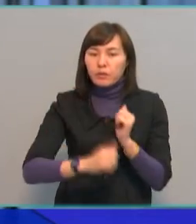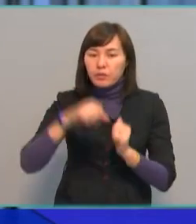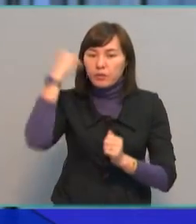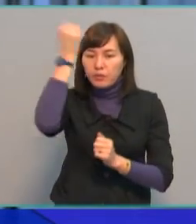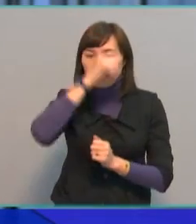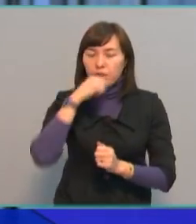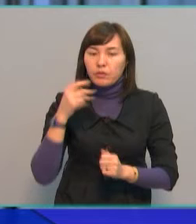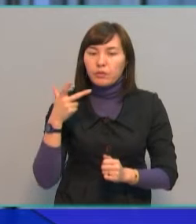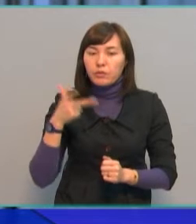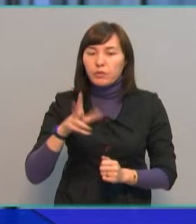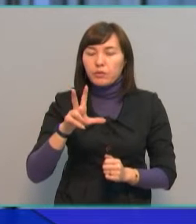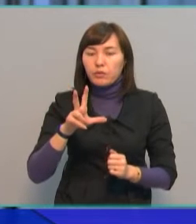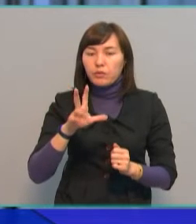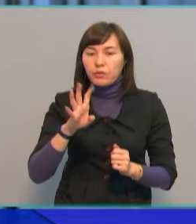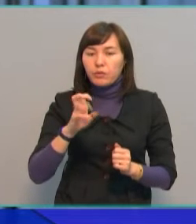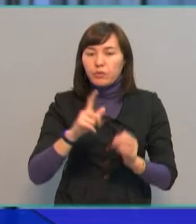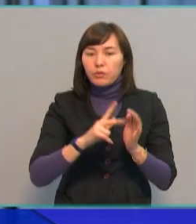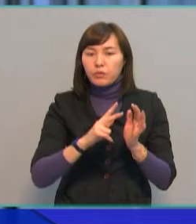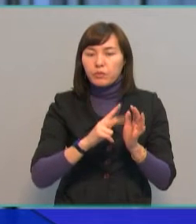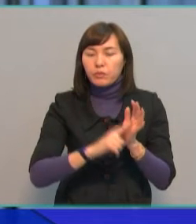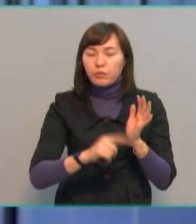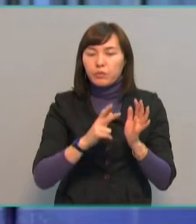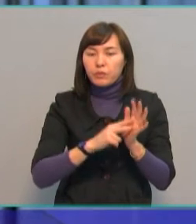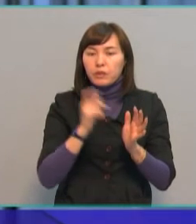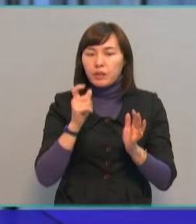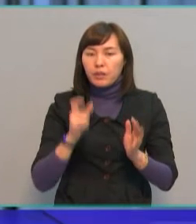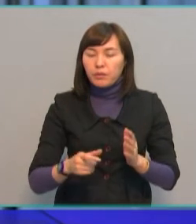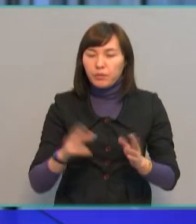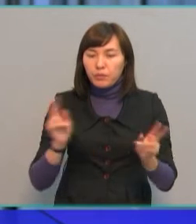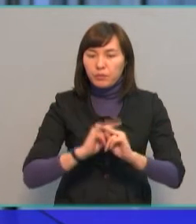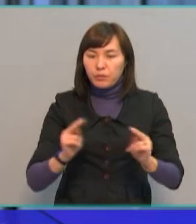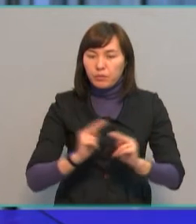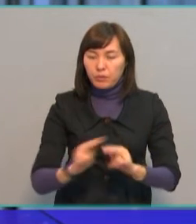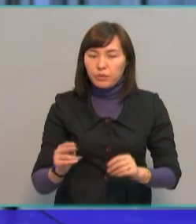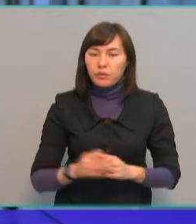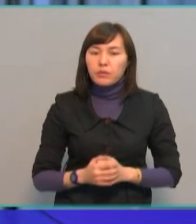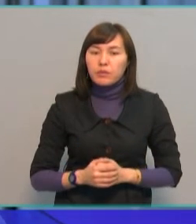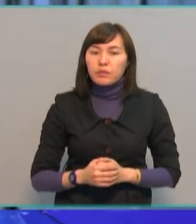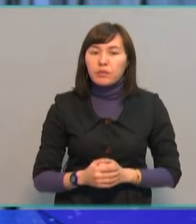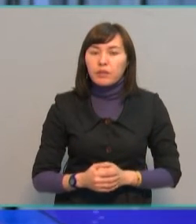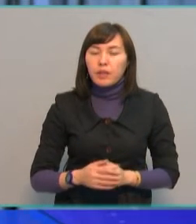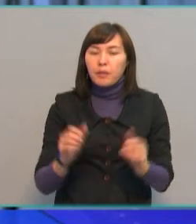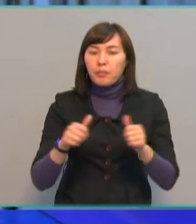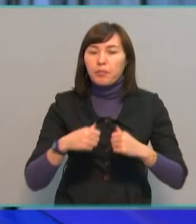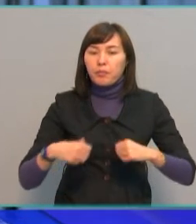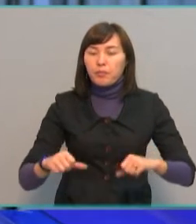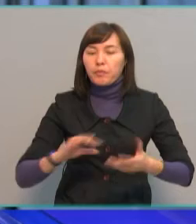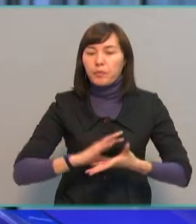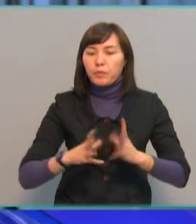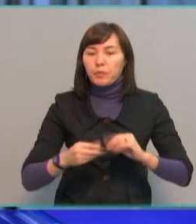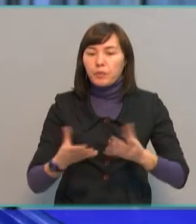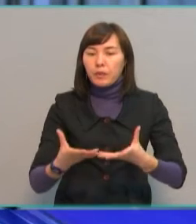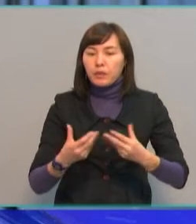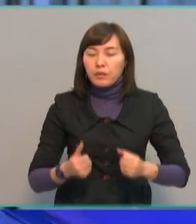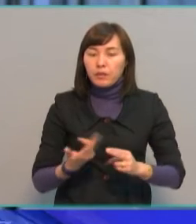артып келеді. 3478 азамат оқудан өтіп, комиссияның оң қорытындысын